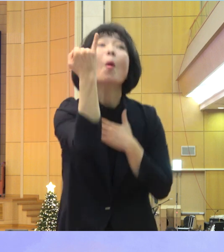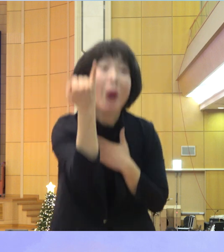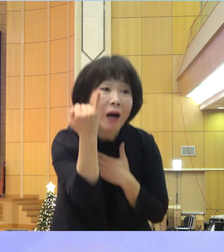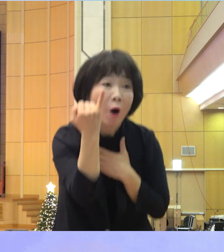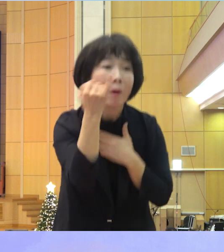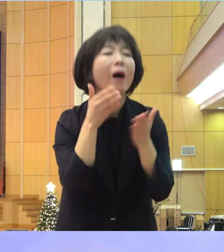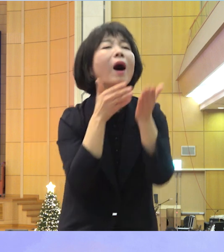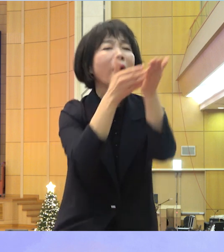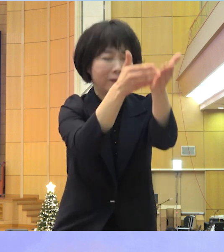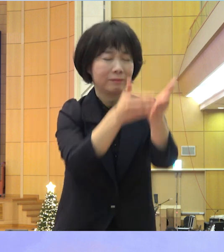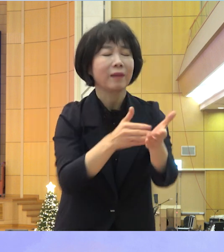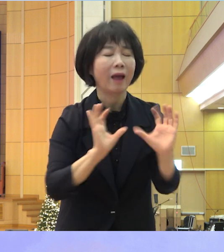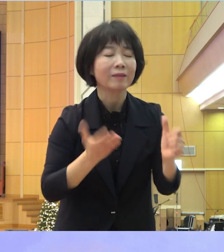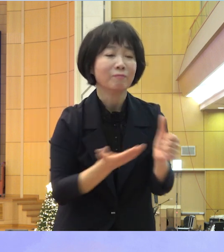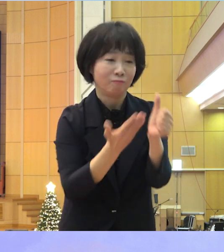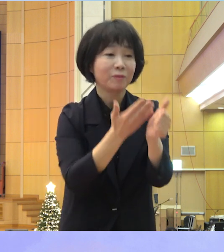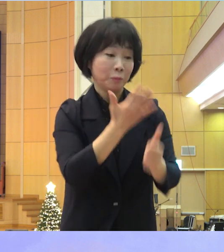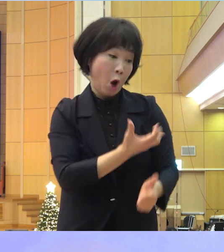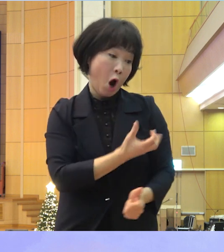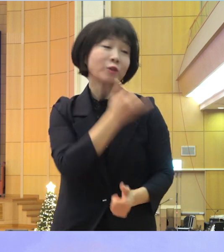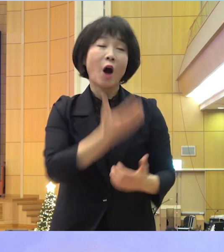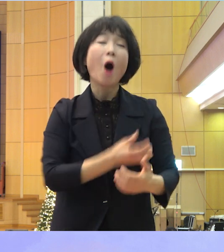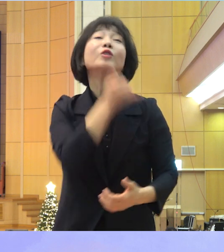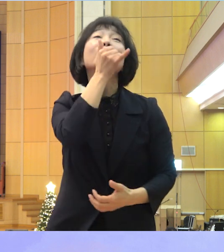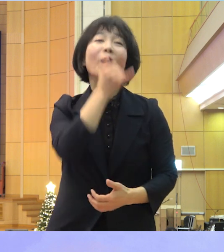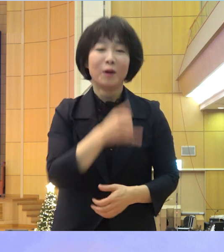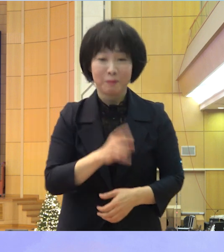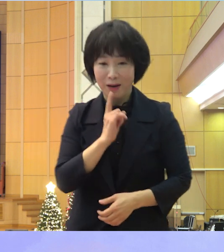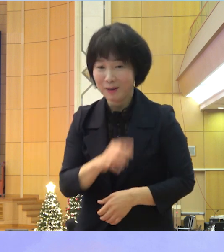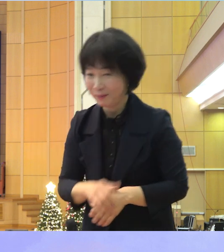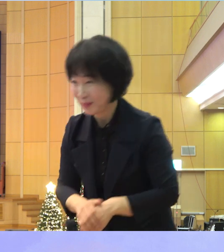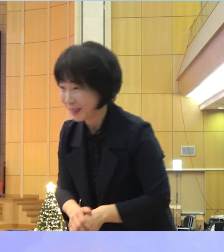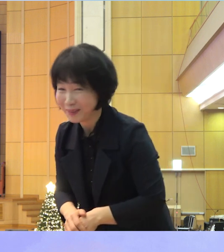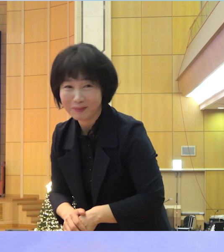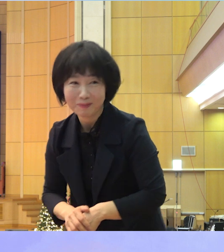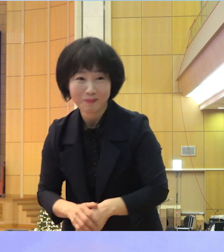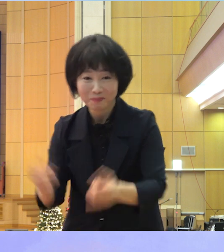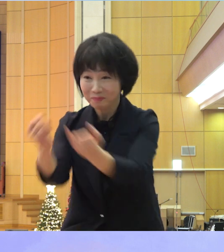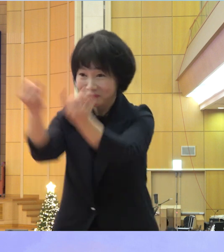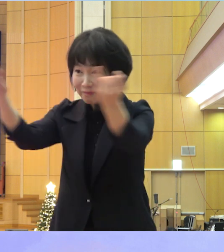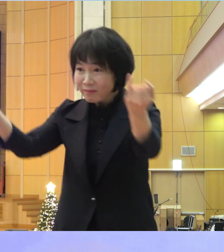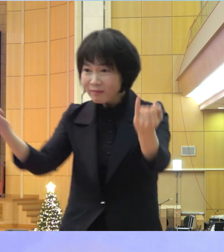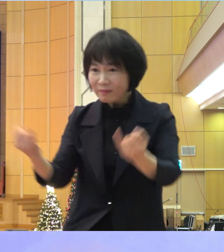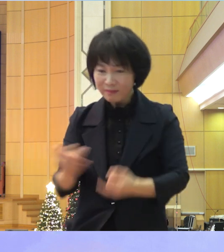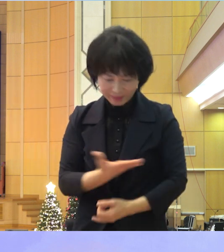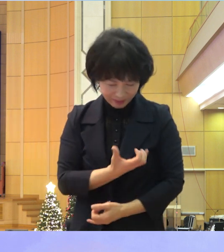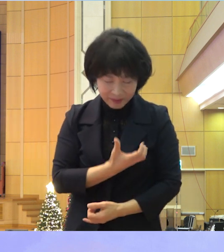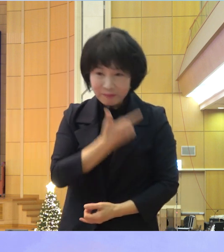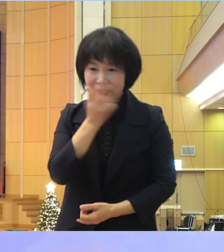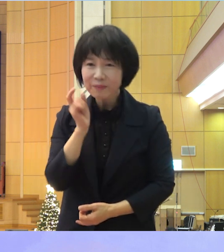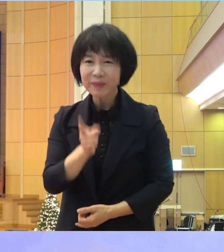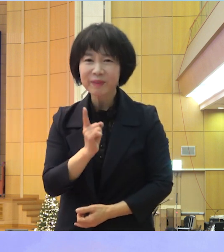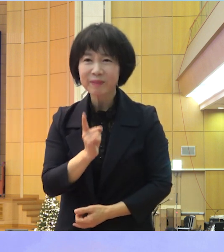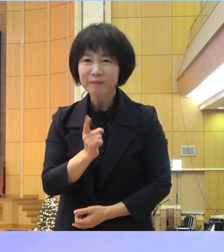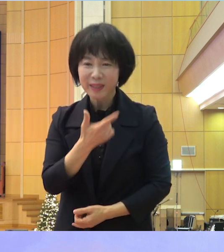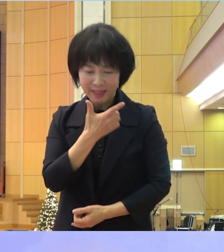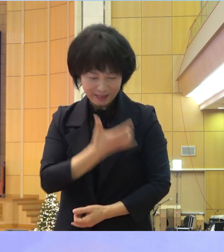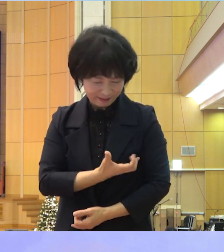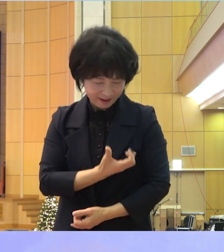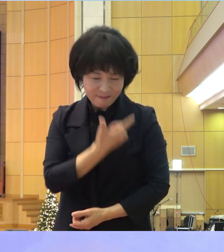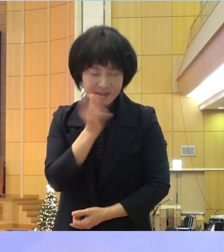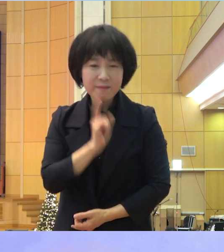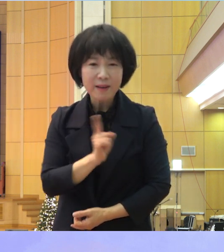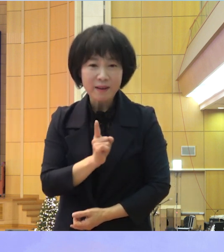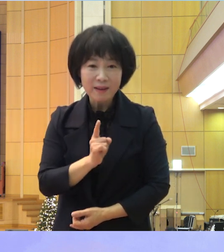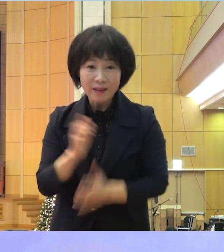사람들하고 이렇게 밑에서 검사를 해보는데 젖이 부족해 다들. 근데 모세 어머니는 지금 금방